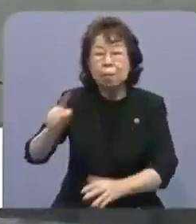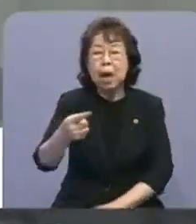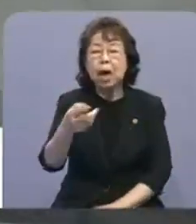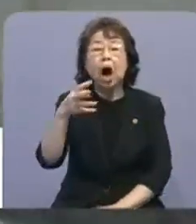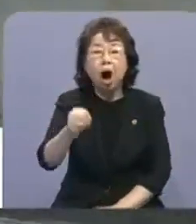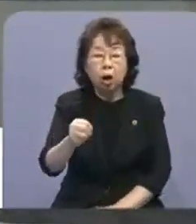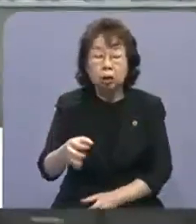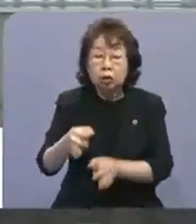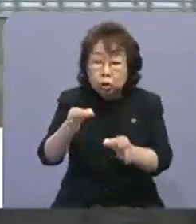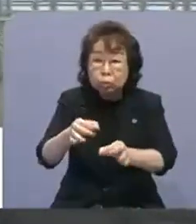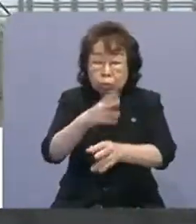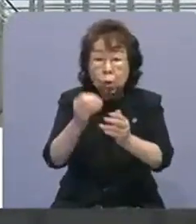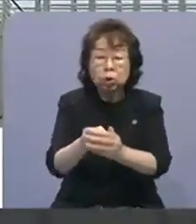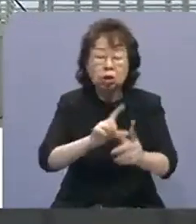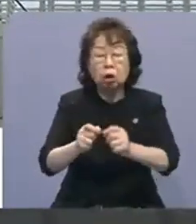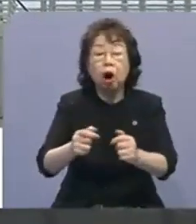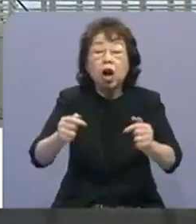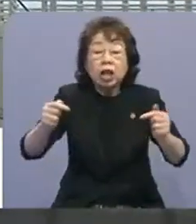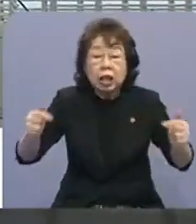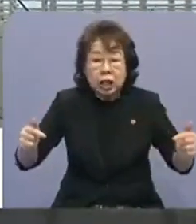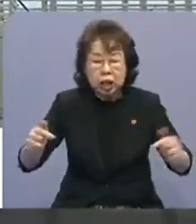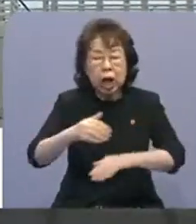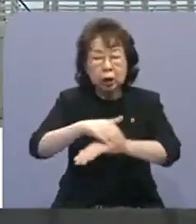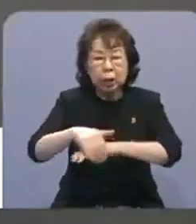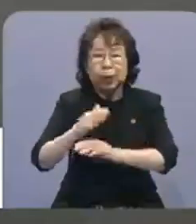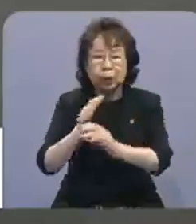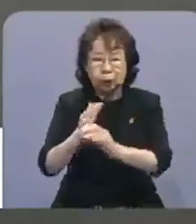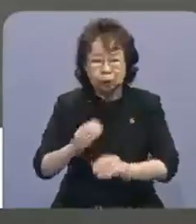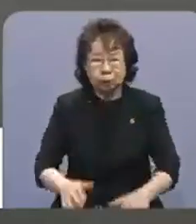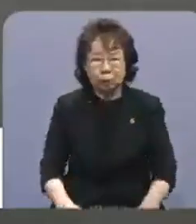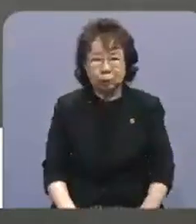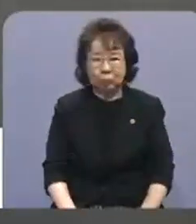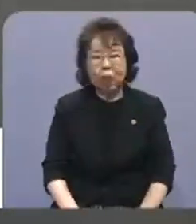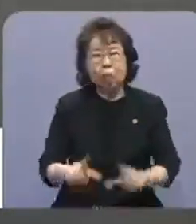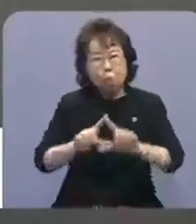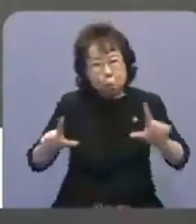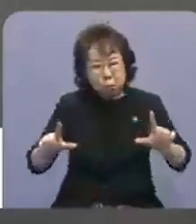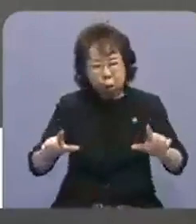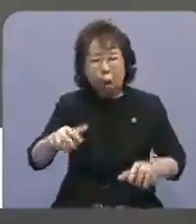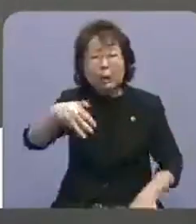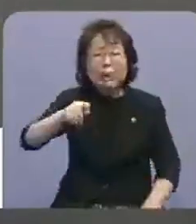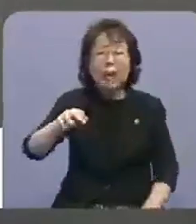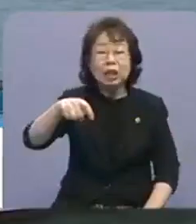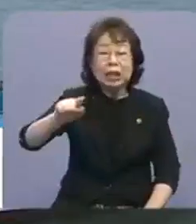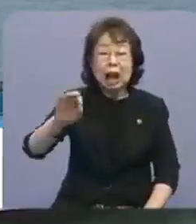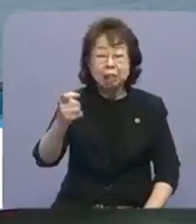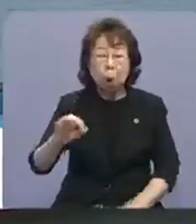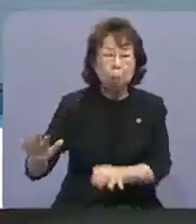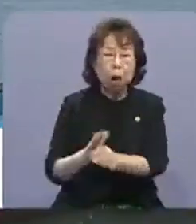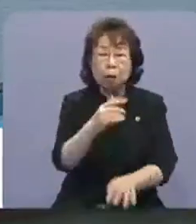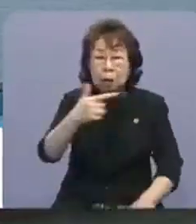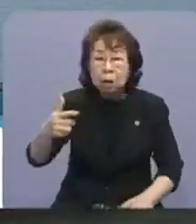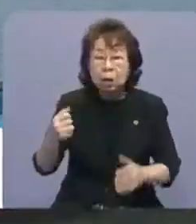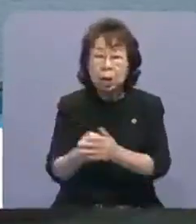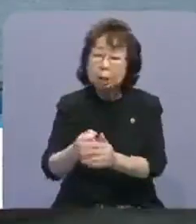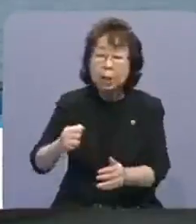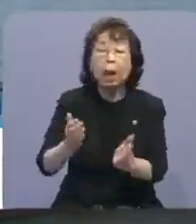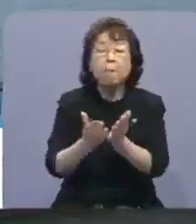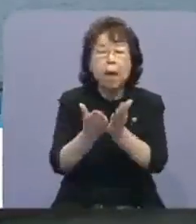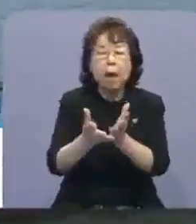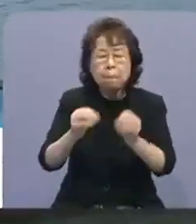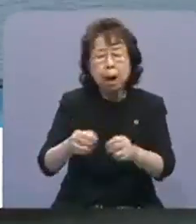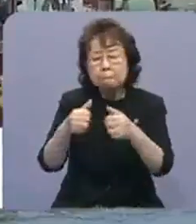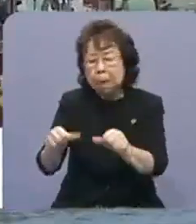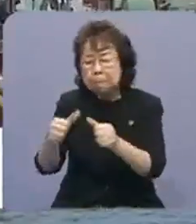들여 80m가량 길이를 더 늘릴 예정이었습니다. 평소 청사포 일대의 파도가 거세 피항하는 어선들이 자주